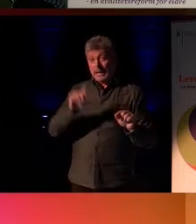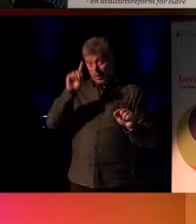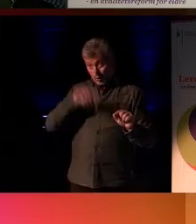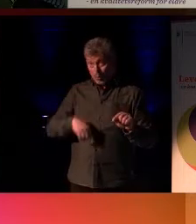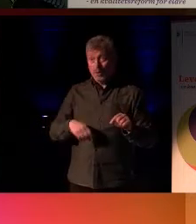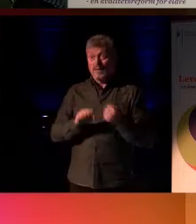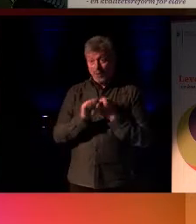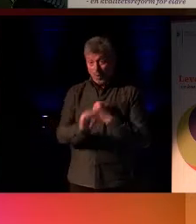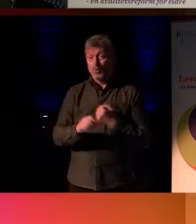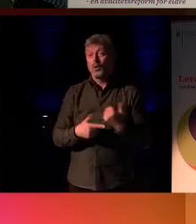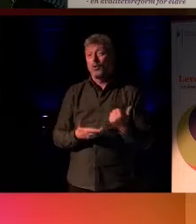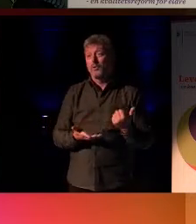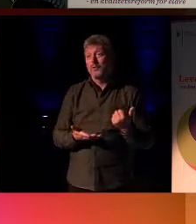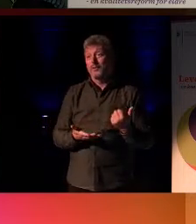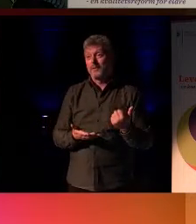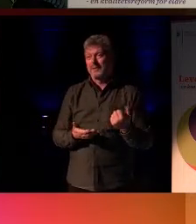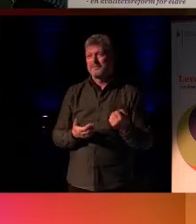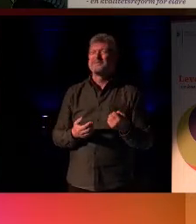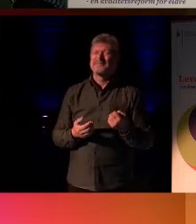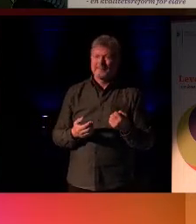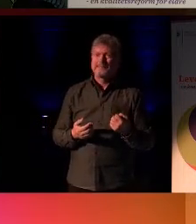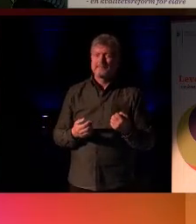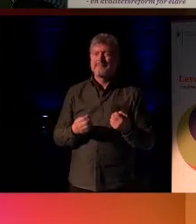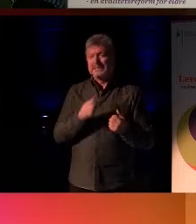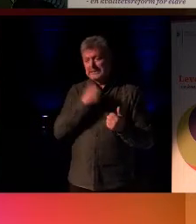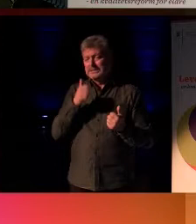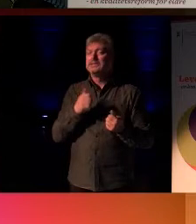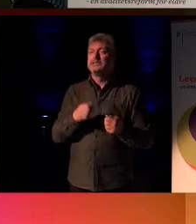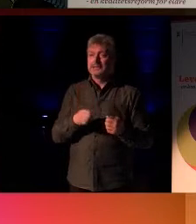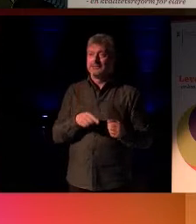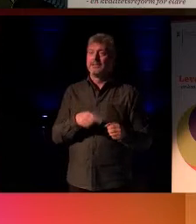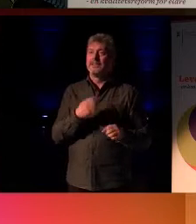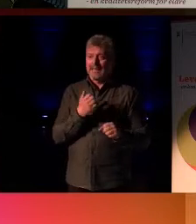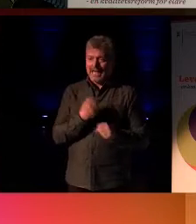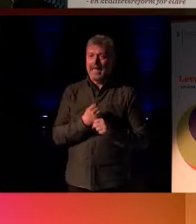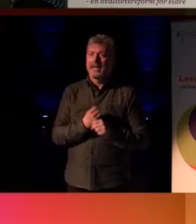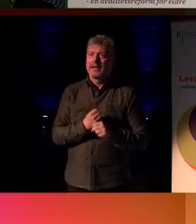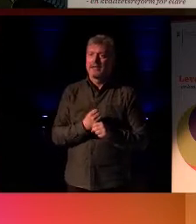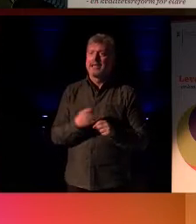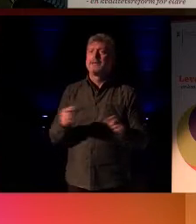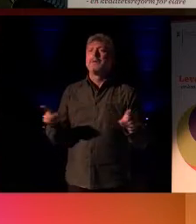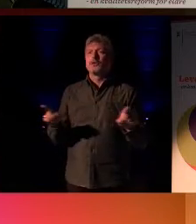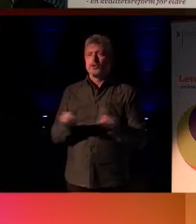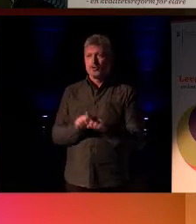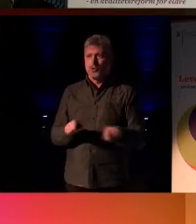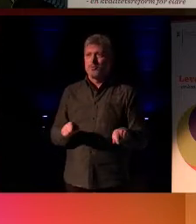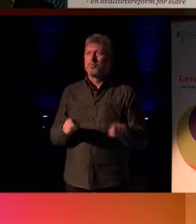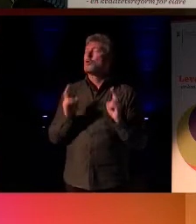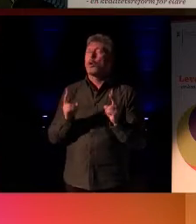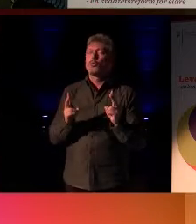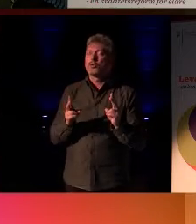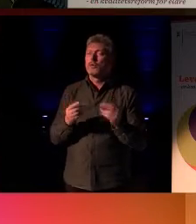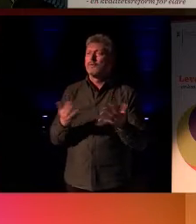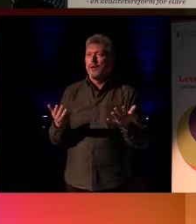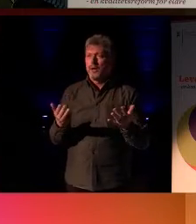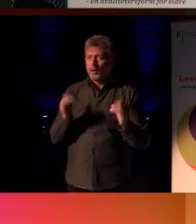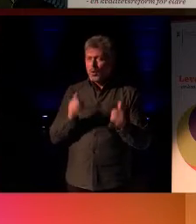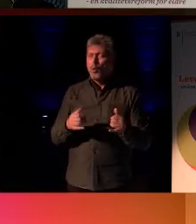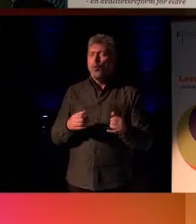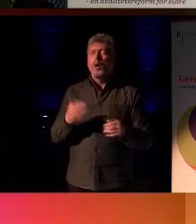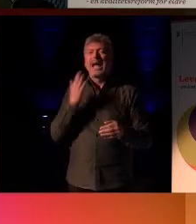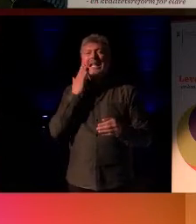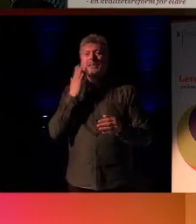unngått. Det jo ille nok i seg selv, men slike hendelser svekker også tilliten hos